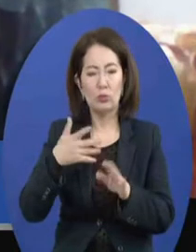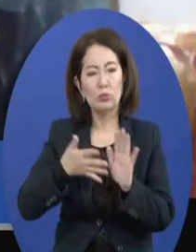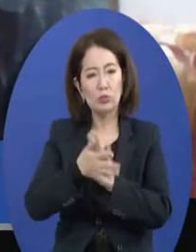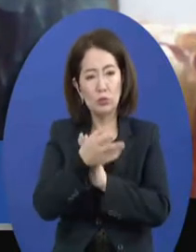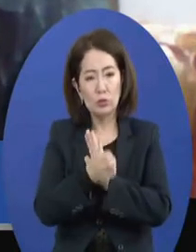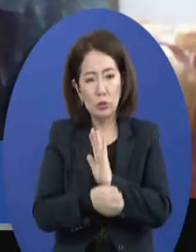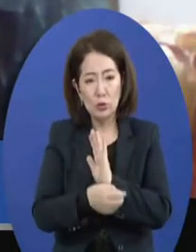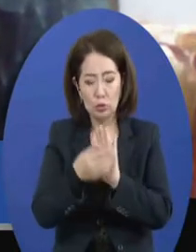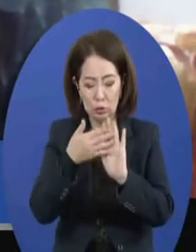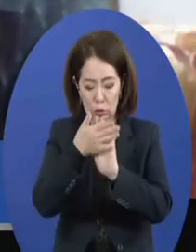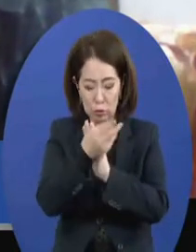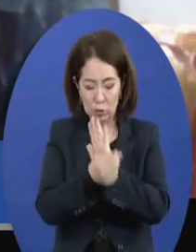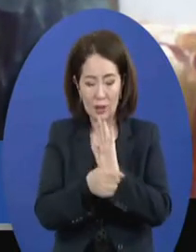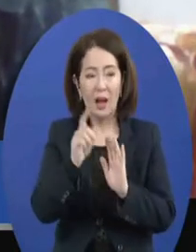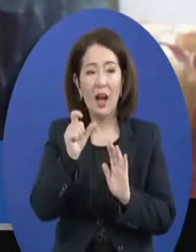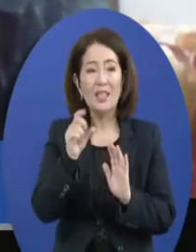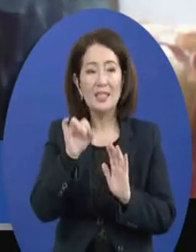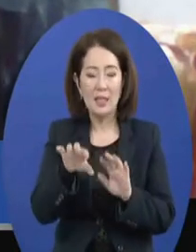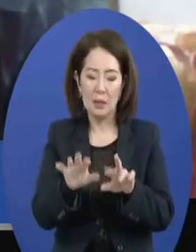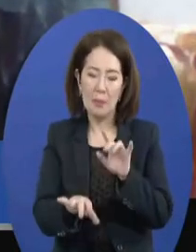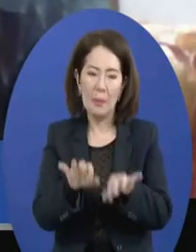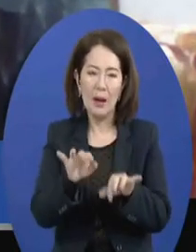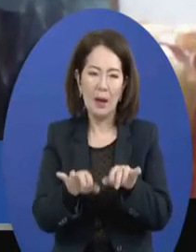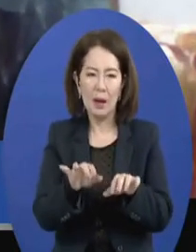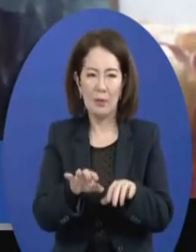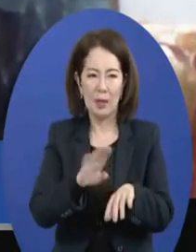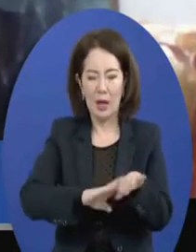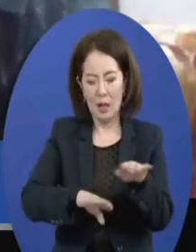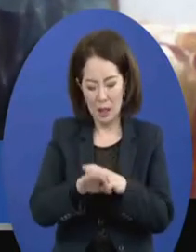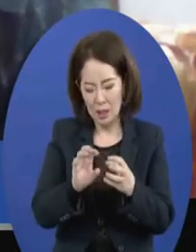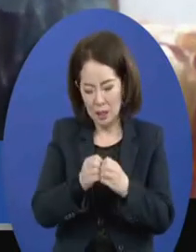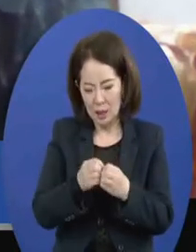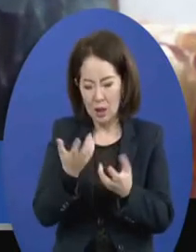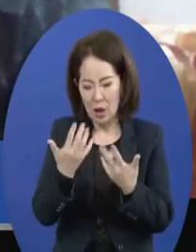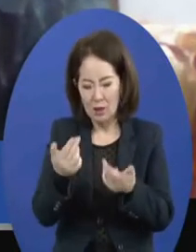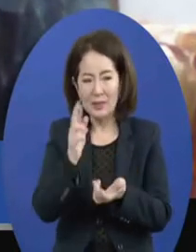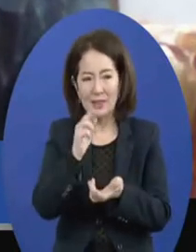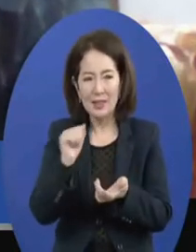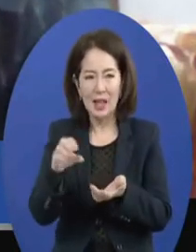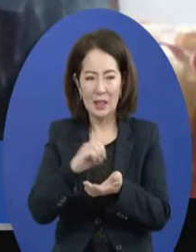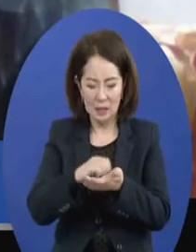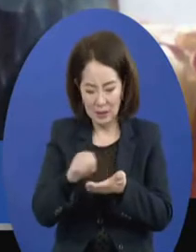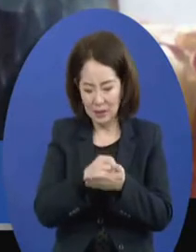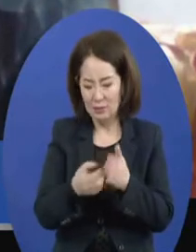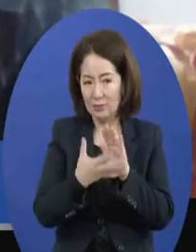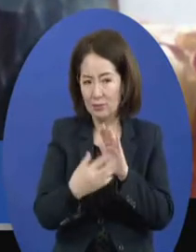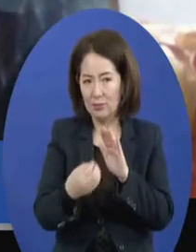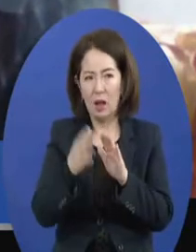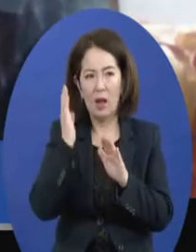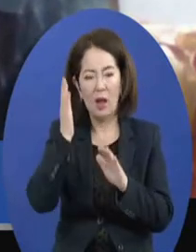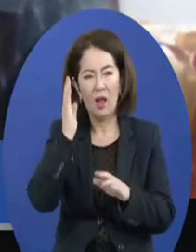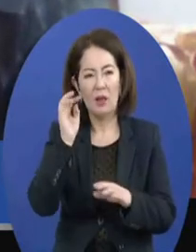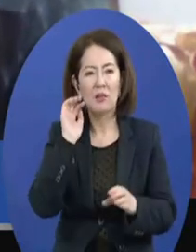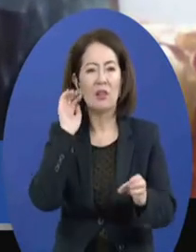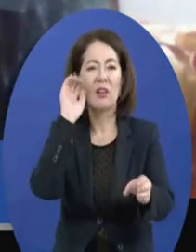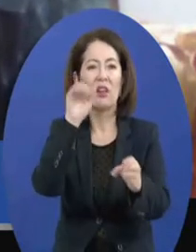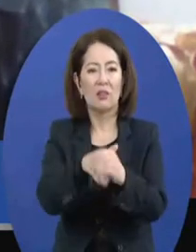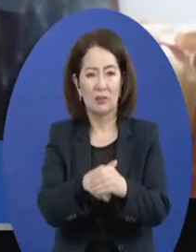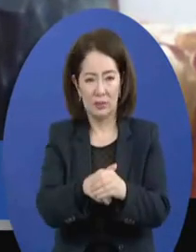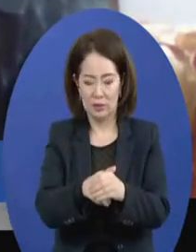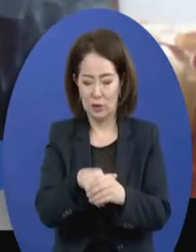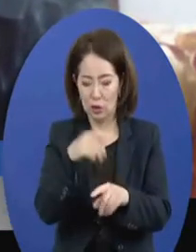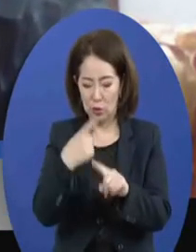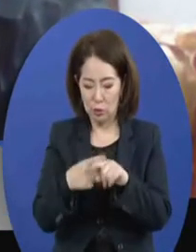төслийг Excel програм дээр гараар хийгээд маш их хэмжээний цаасан дээр хевлээд хэдэн зуун километр замыг